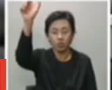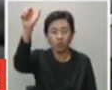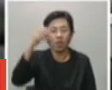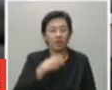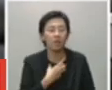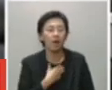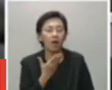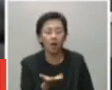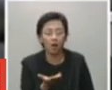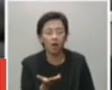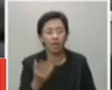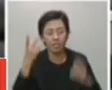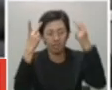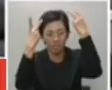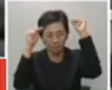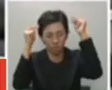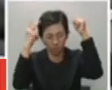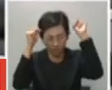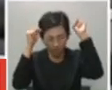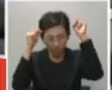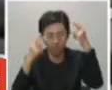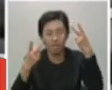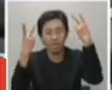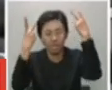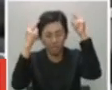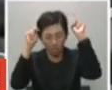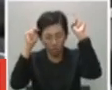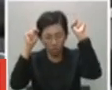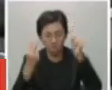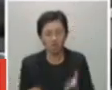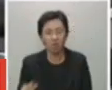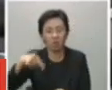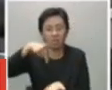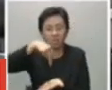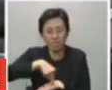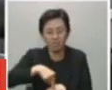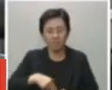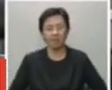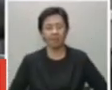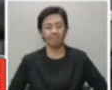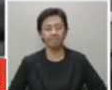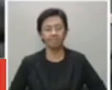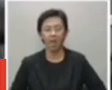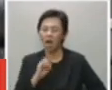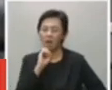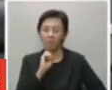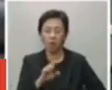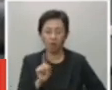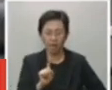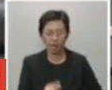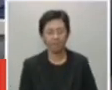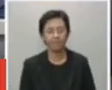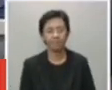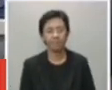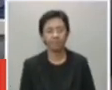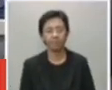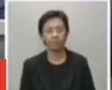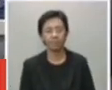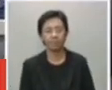ขอให้ท่านนายกครับท่านนายกลุกขึ้นยืนยืดอกเปล่งเสียงอย่างนี้ครับท่านนายกครับ